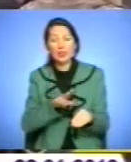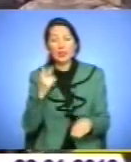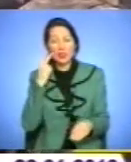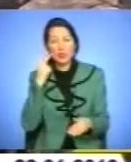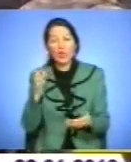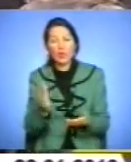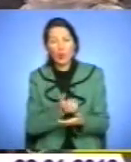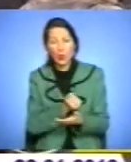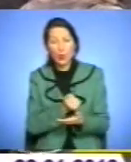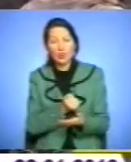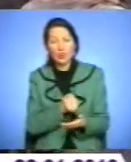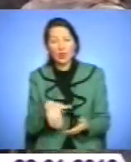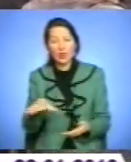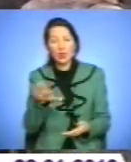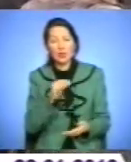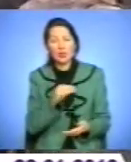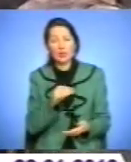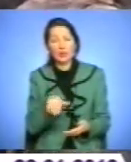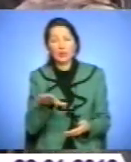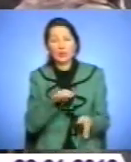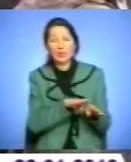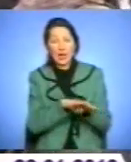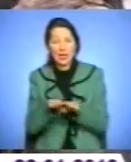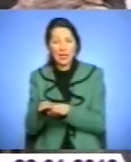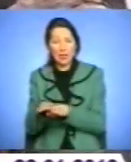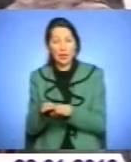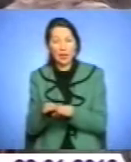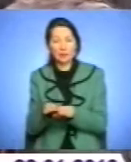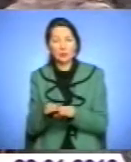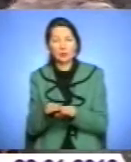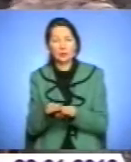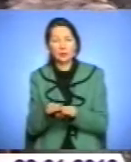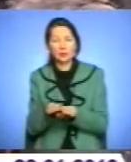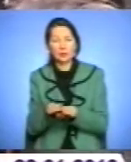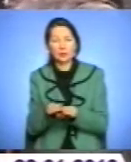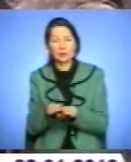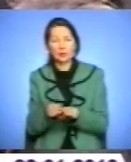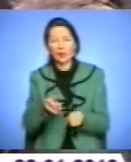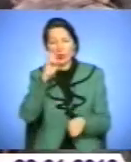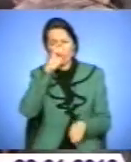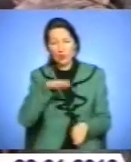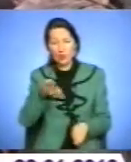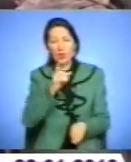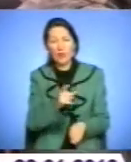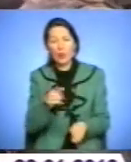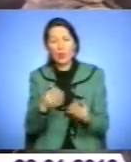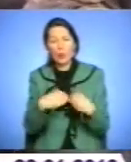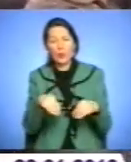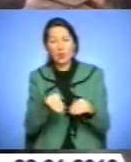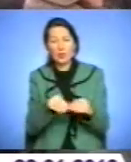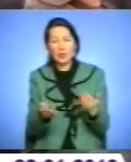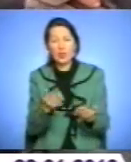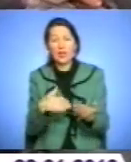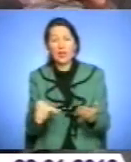виходить всім рівням, на всіх рівнях якраз в державі людям об'єднатися, але